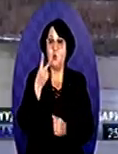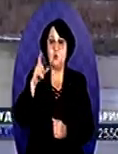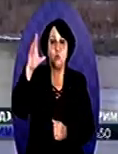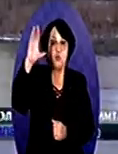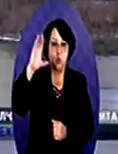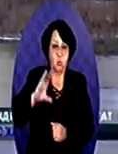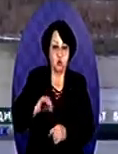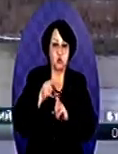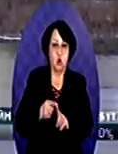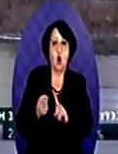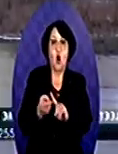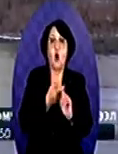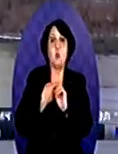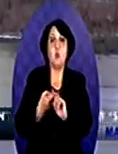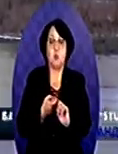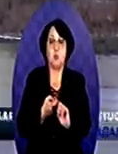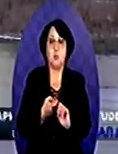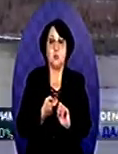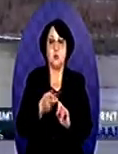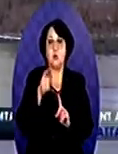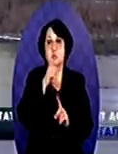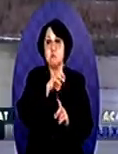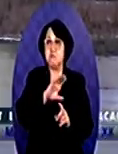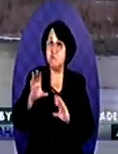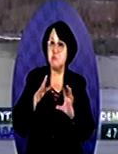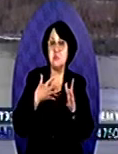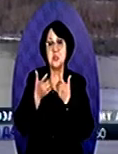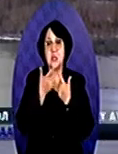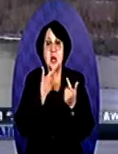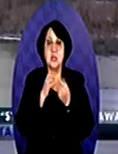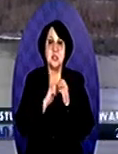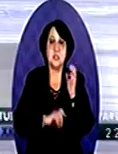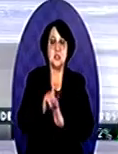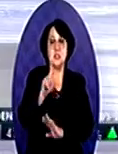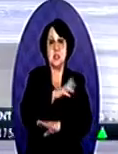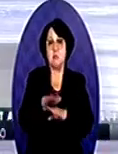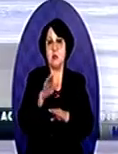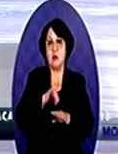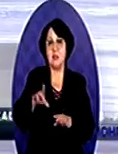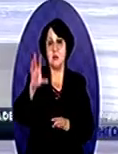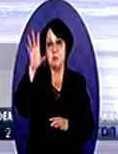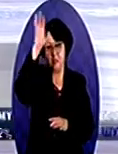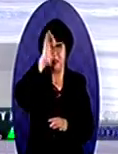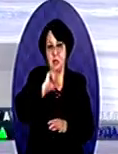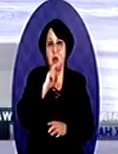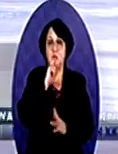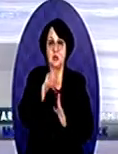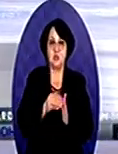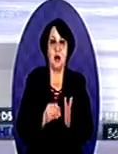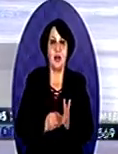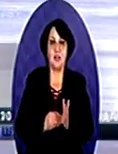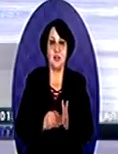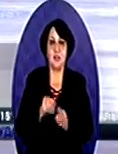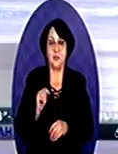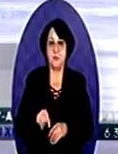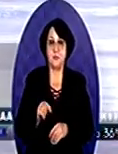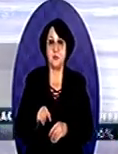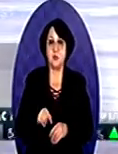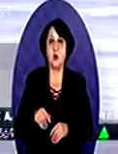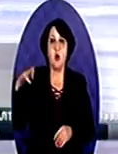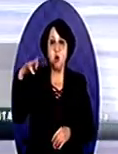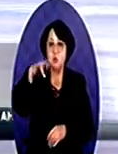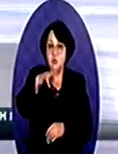холбогдох талуудтай яриа хэлэлцээ хийж эхэлсэн гэсэн тайлбарыг зам тээврийн салбарын сайд тайлбарлаж байна. За бас